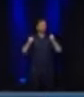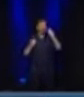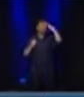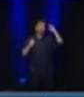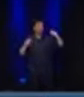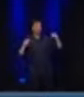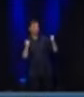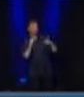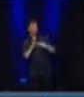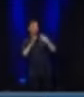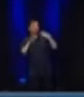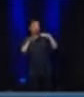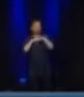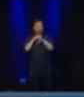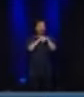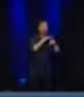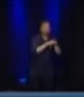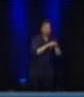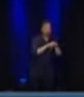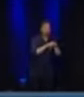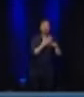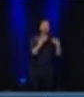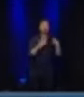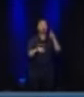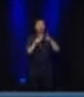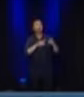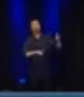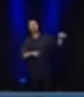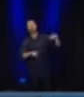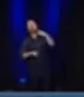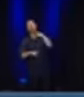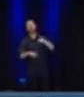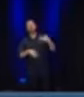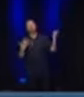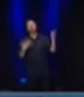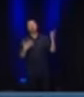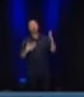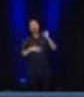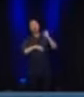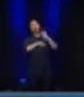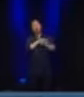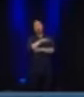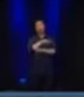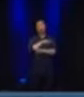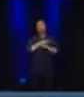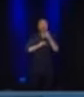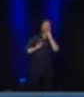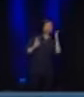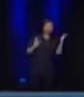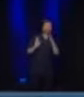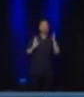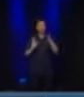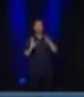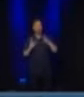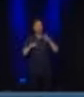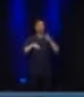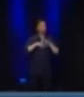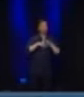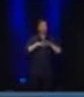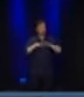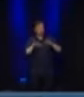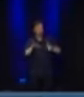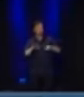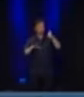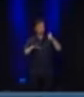certains disent que le virus est plus présent quand il fait moins chaud. Donc, il ne faut pas exclure qu'il y ait une augmentation